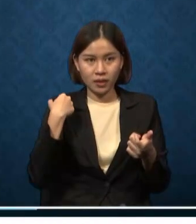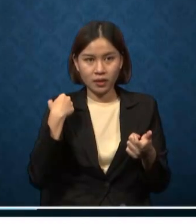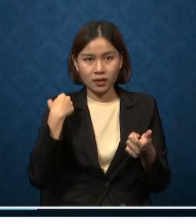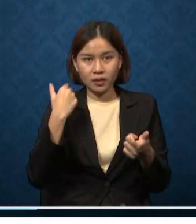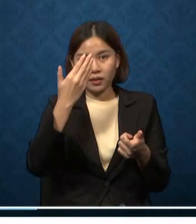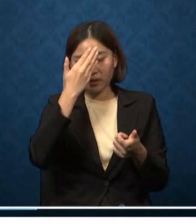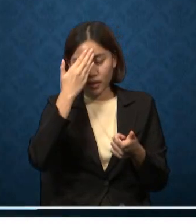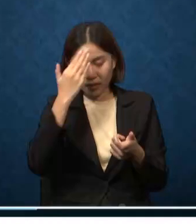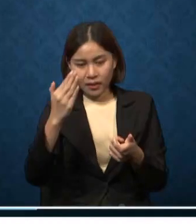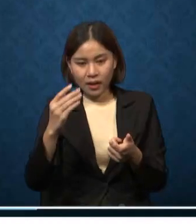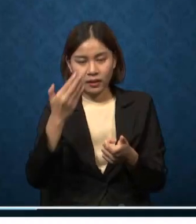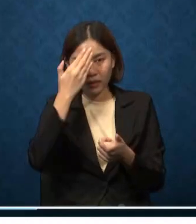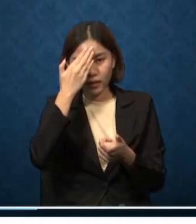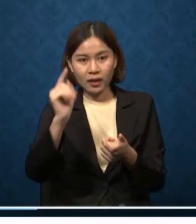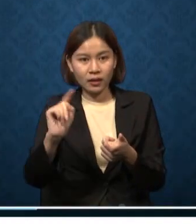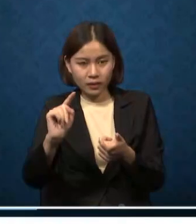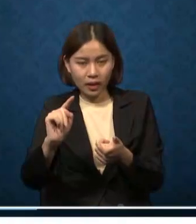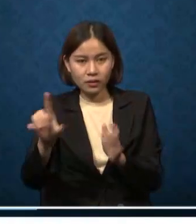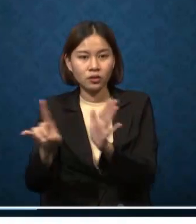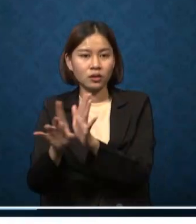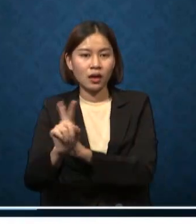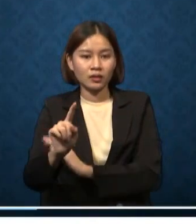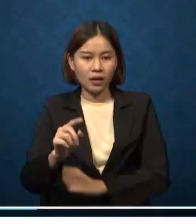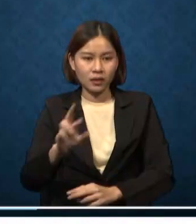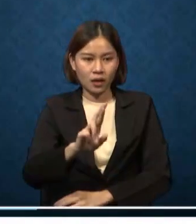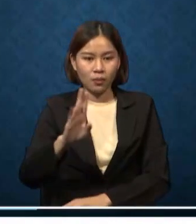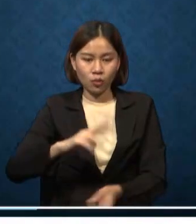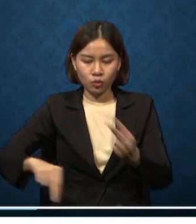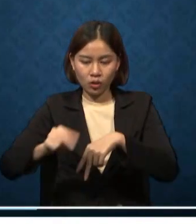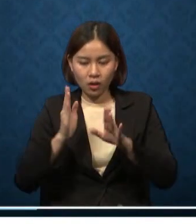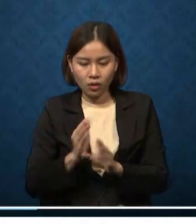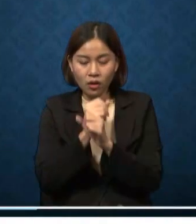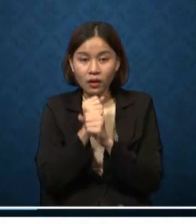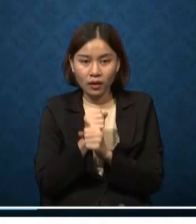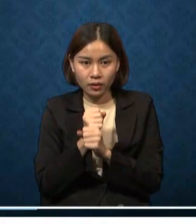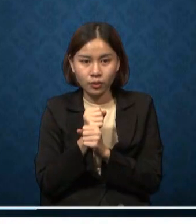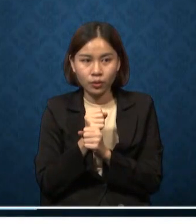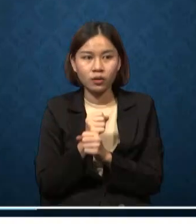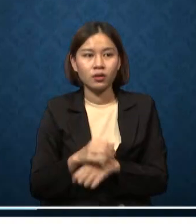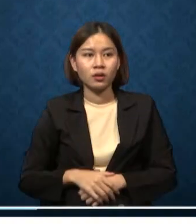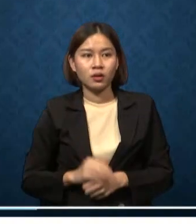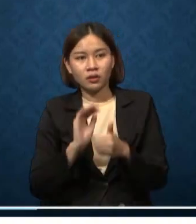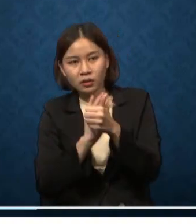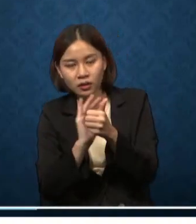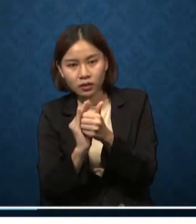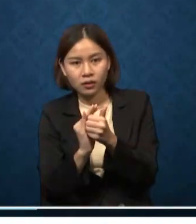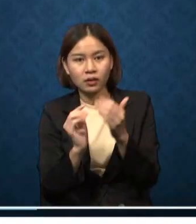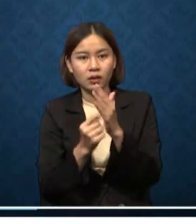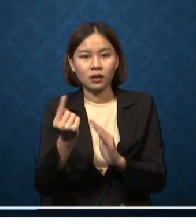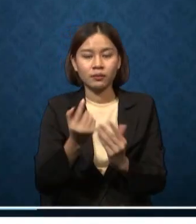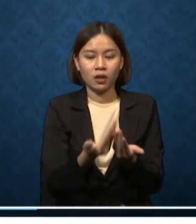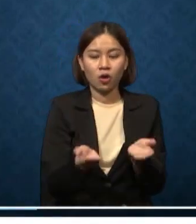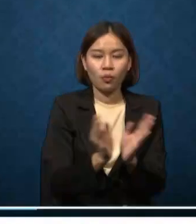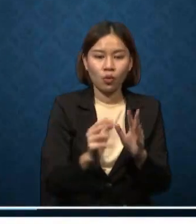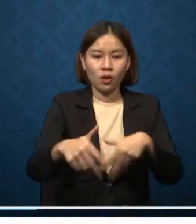เราได้เสนอไปแล้วนะครับเรื่องของระบบดูแลผู้สูงอายุในภาวะพึ่งพิงเน้นเรื่องของตั้งแต่ครอบครัว